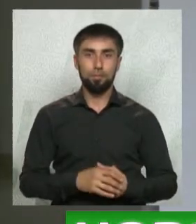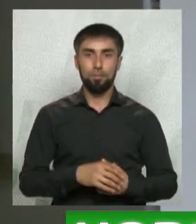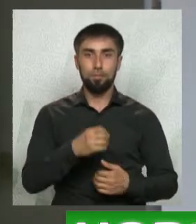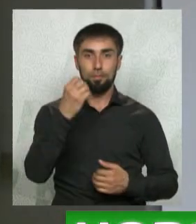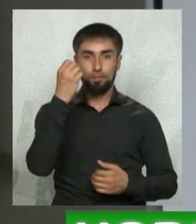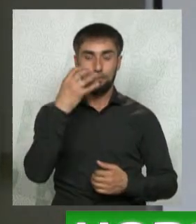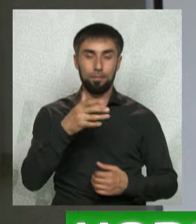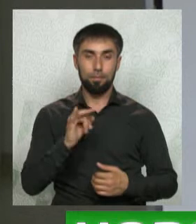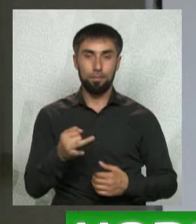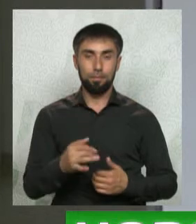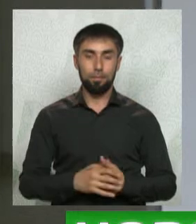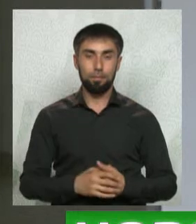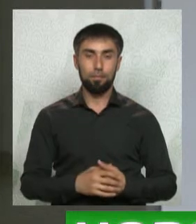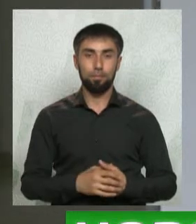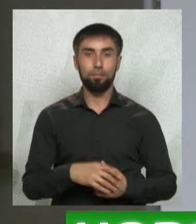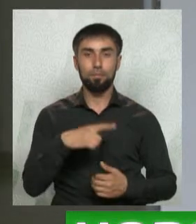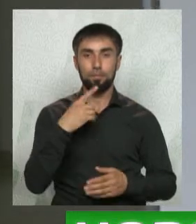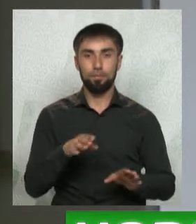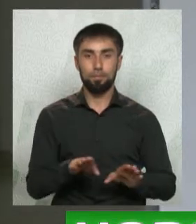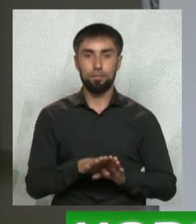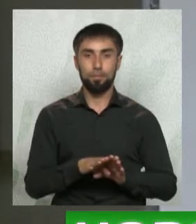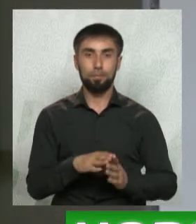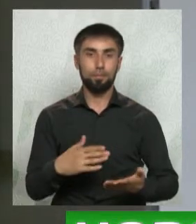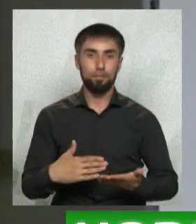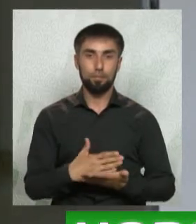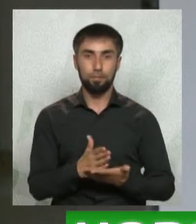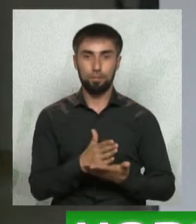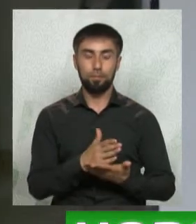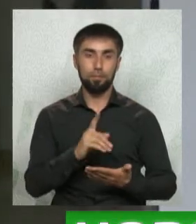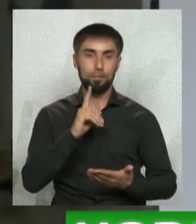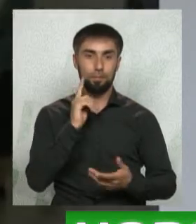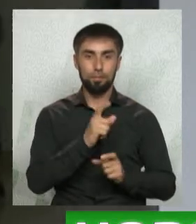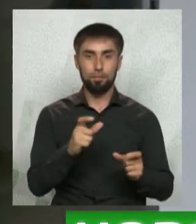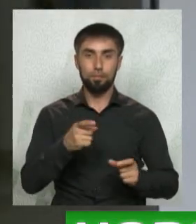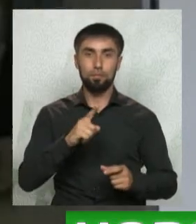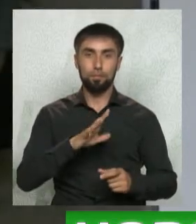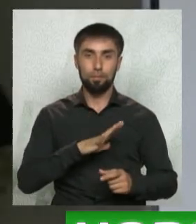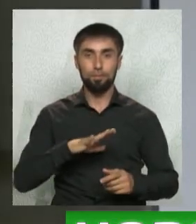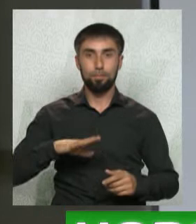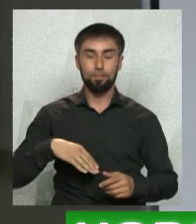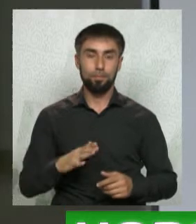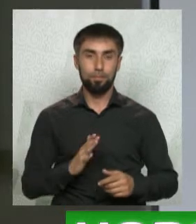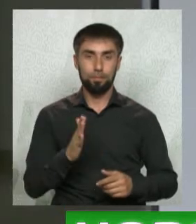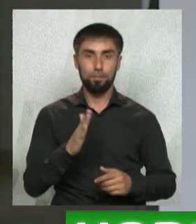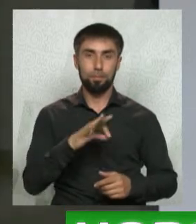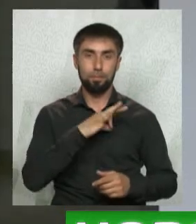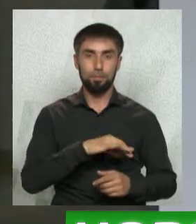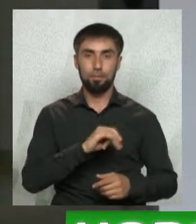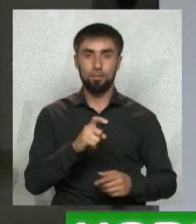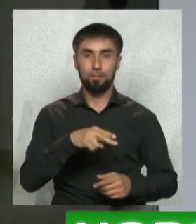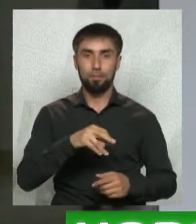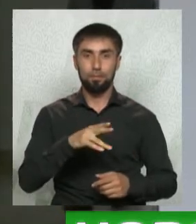умных и, скажем так, политических молодых людей для того, чтобы потом в будущем использовать их